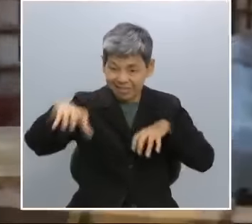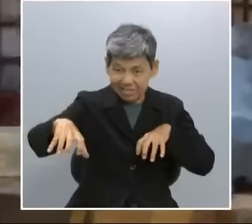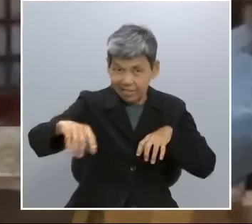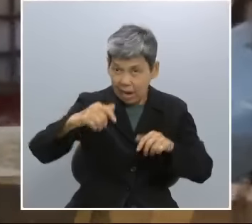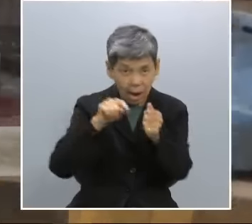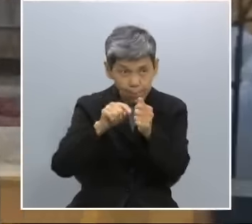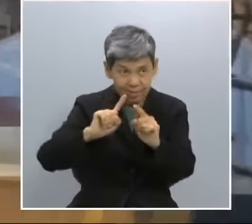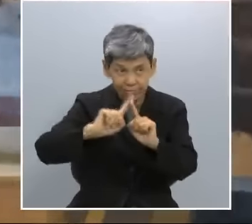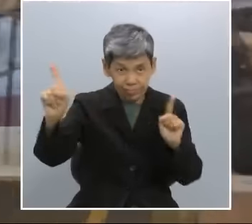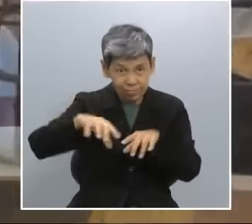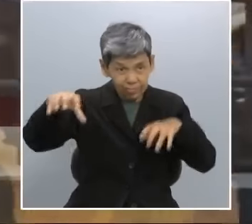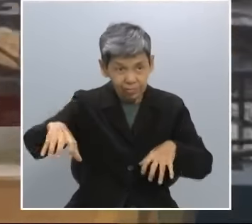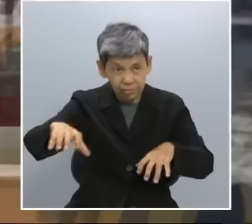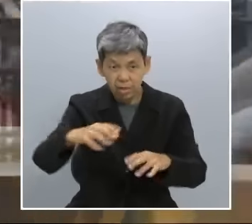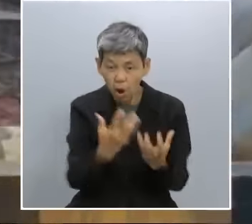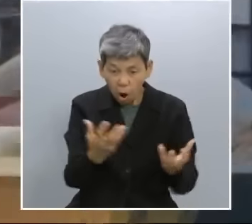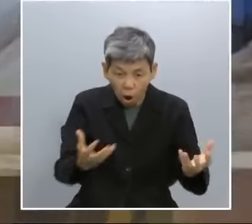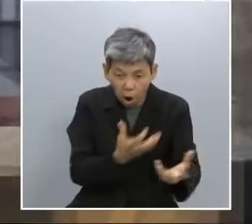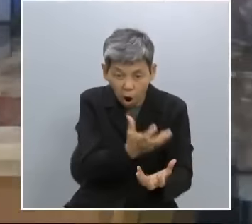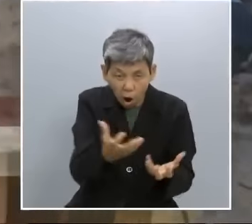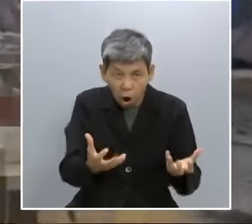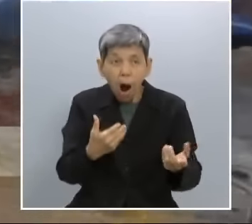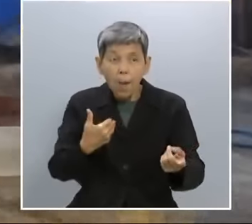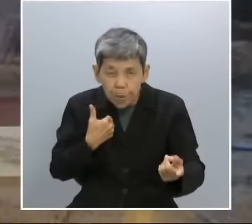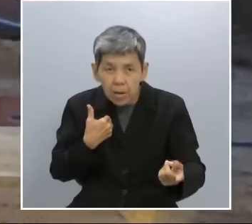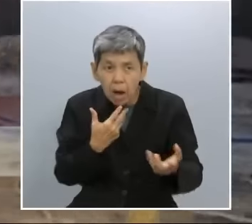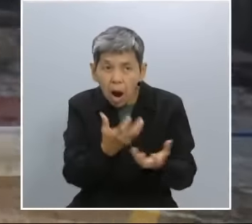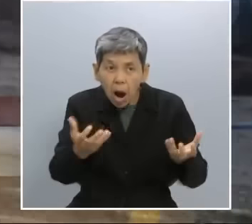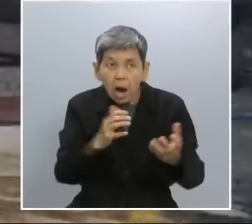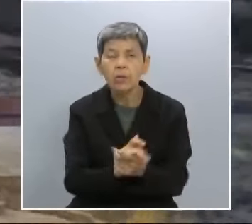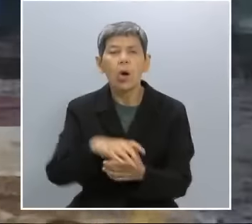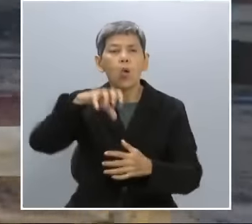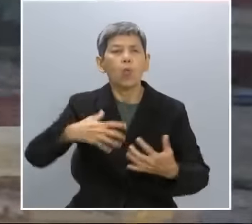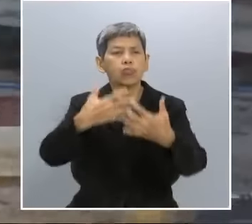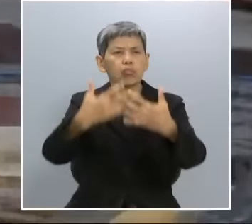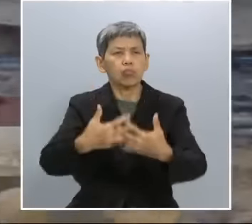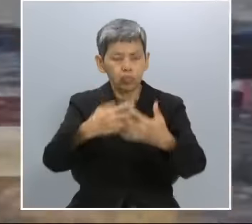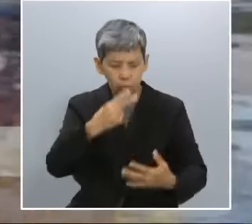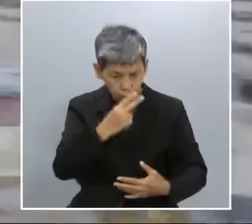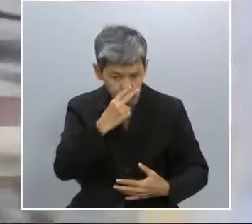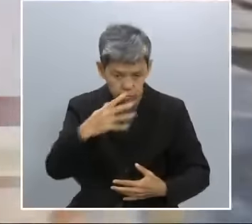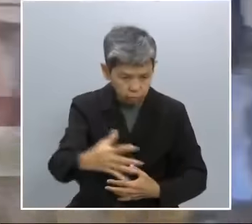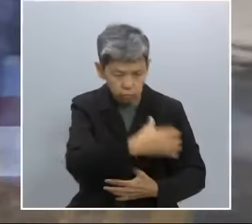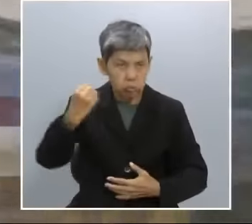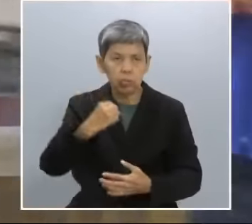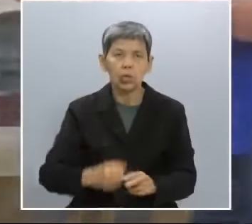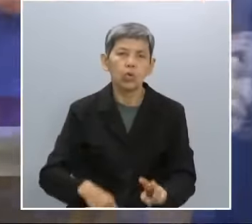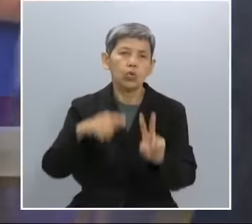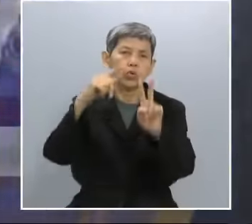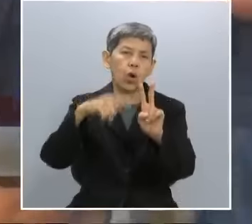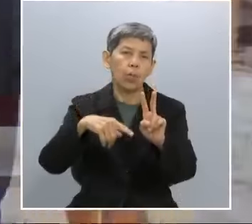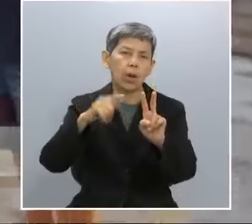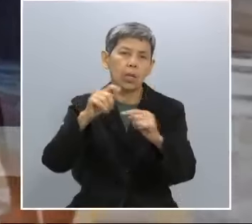นะนี่เป็นของกลางอีกแล้วของกลางที่กรมโรงงานอุตสาหกรรมตรวจยึดไว ้มากกว่า 2,000 ตันนะค